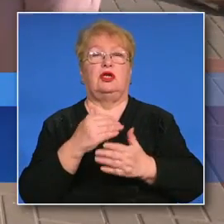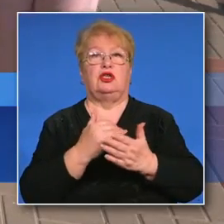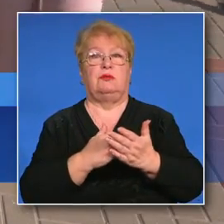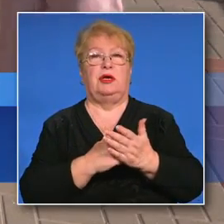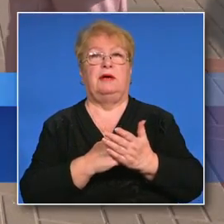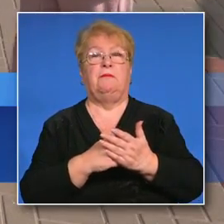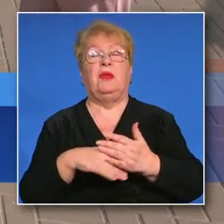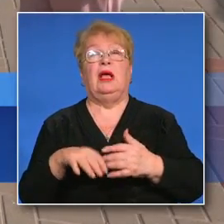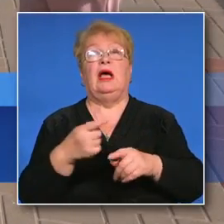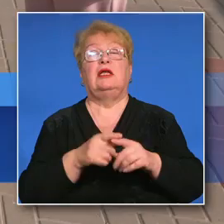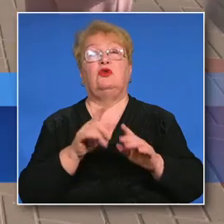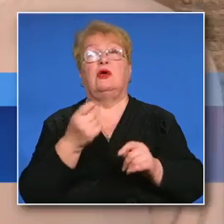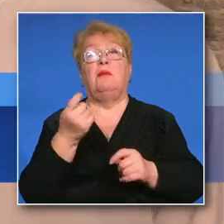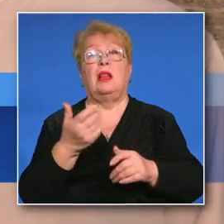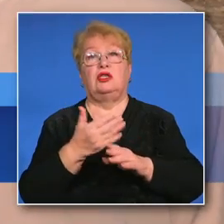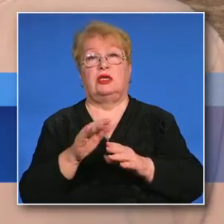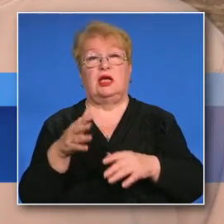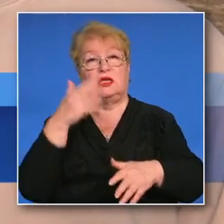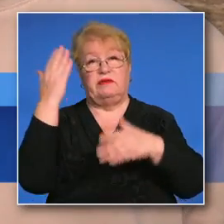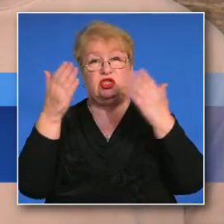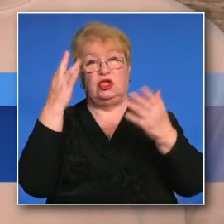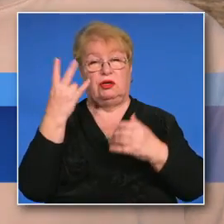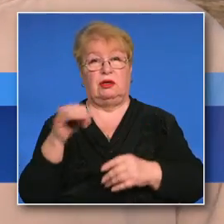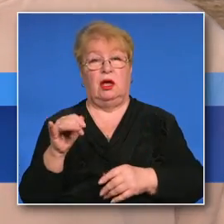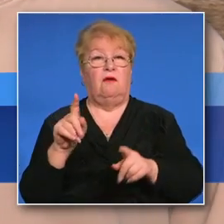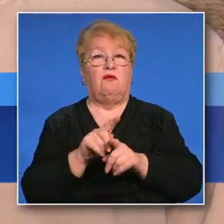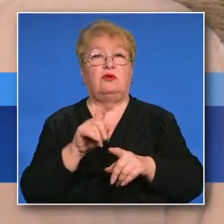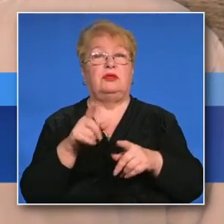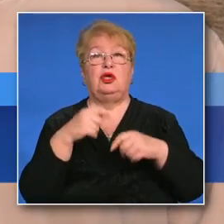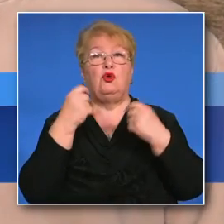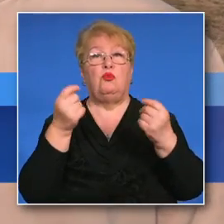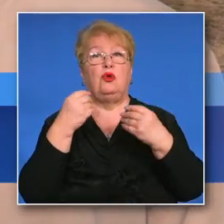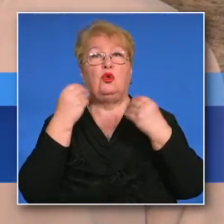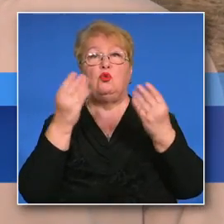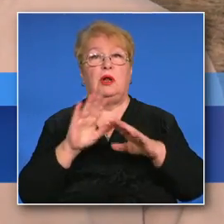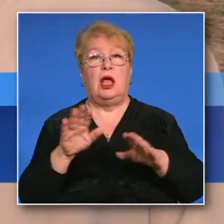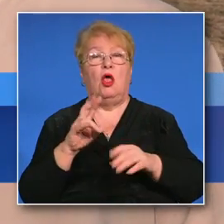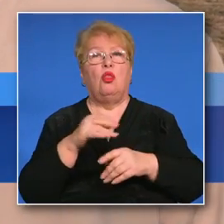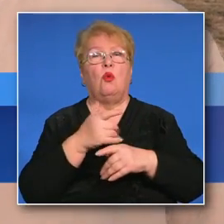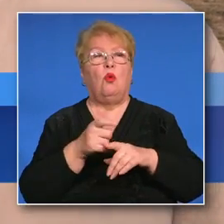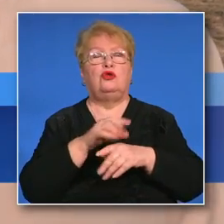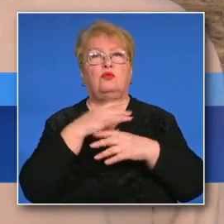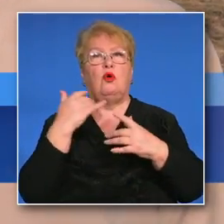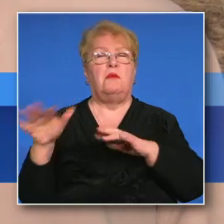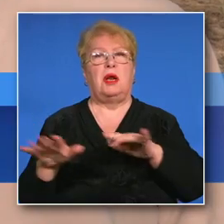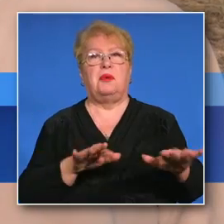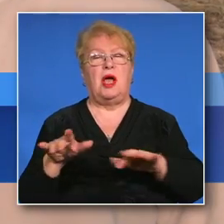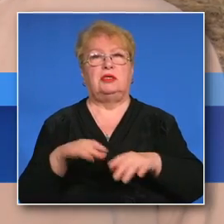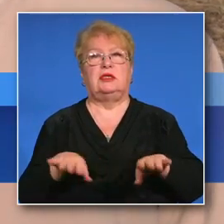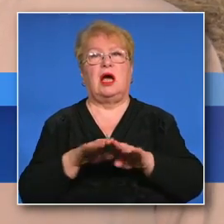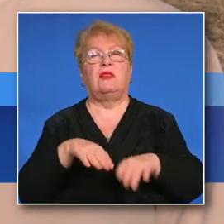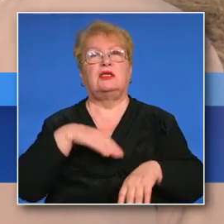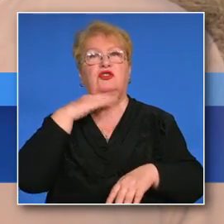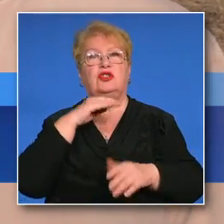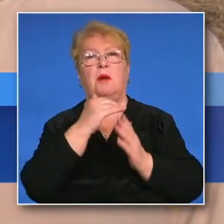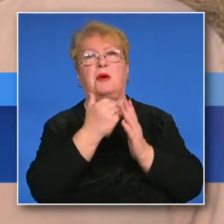только малая часть развлечений. Вроде бы и не юбилей, но очень-очень много мероприятий. Действительно, такая насыщенная программа,